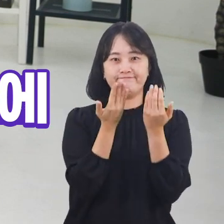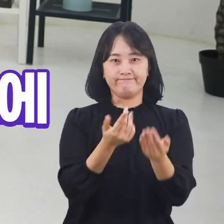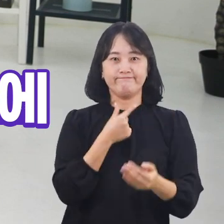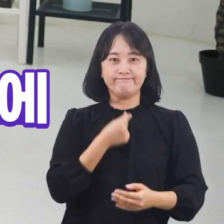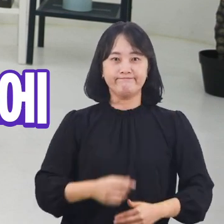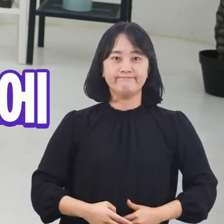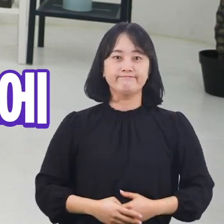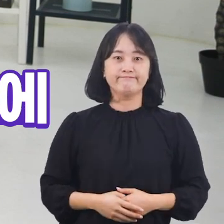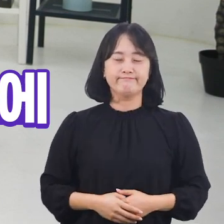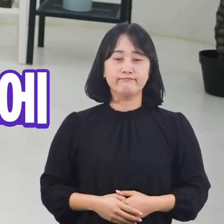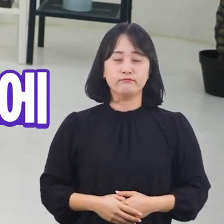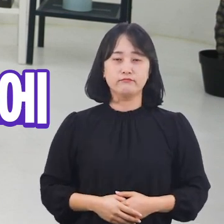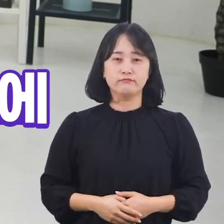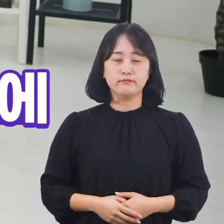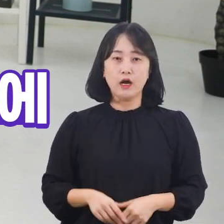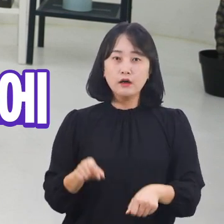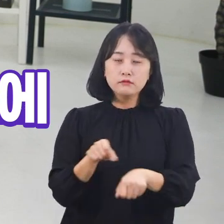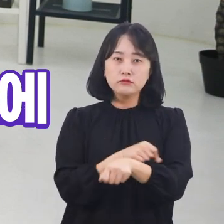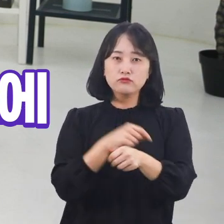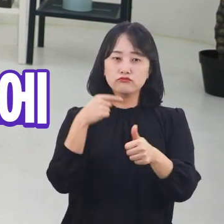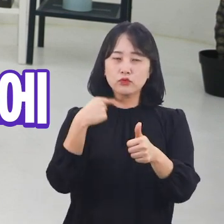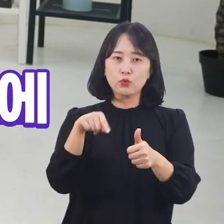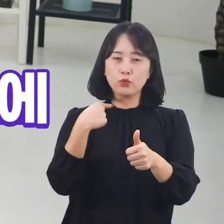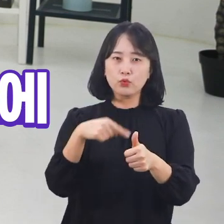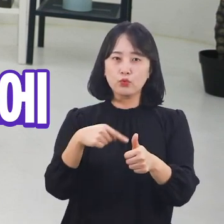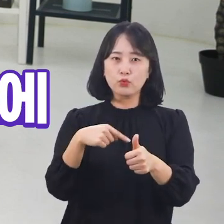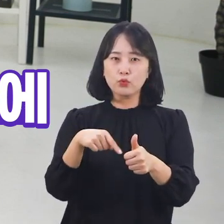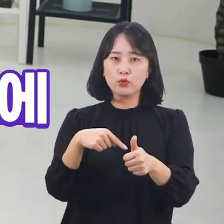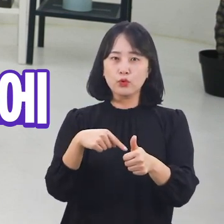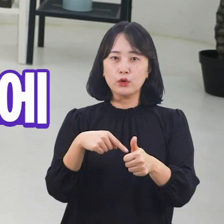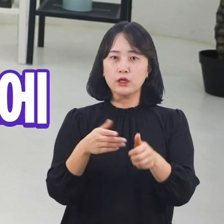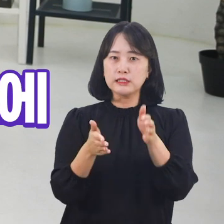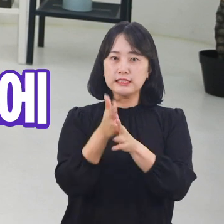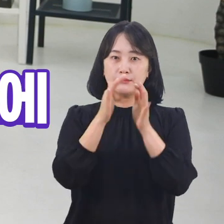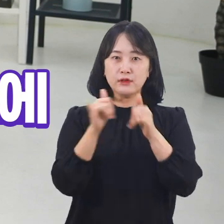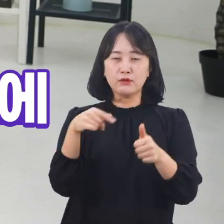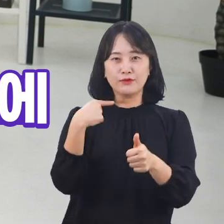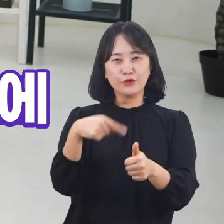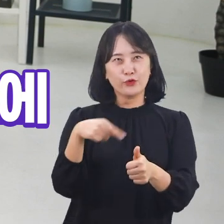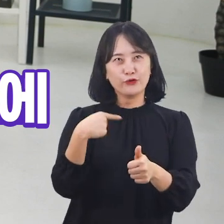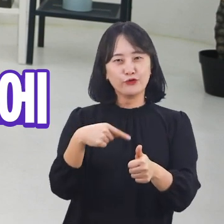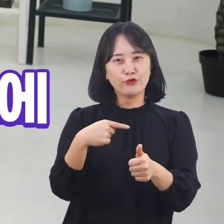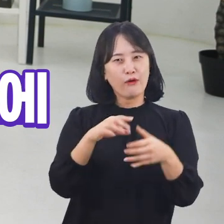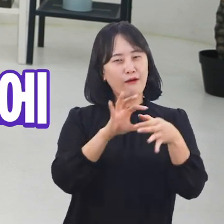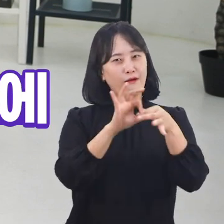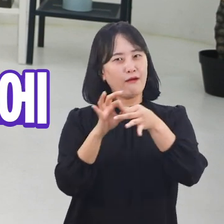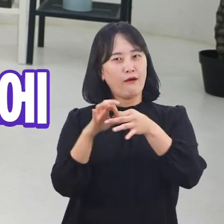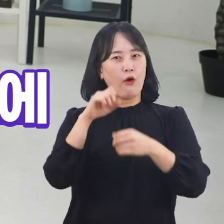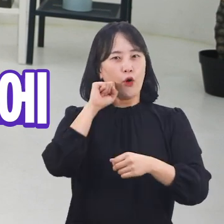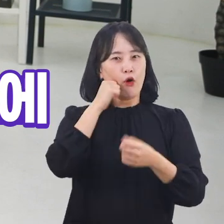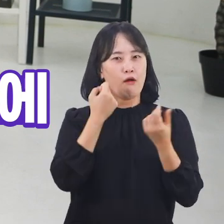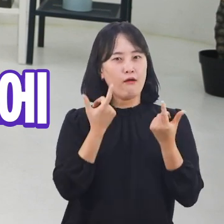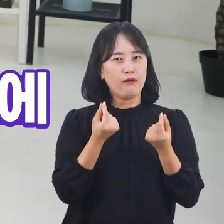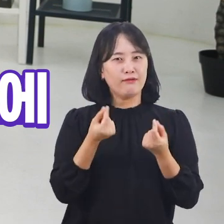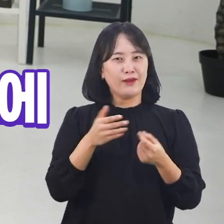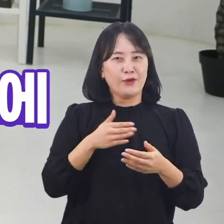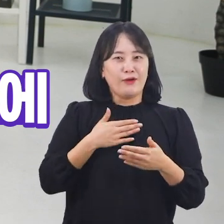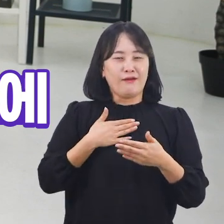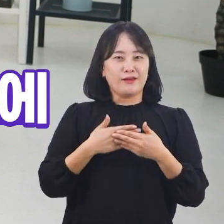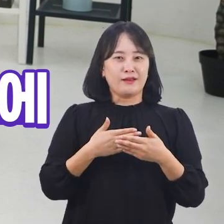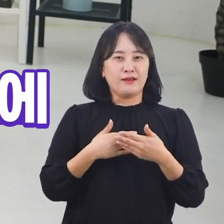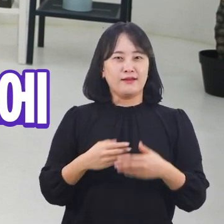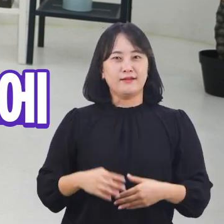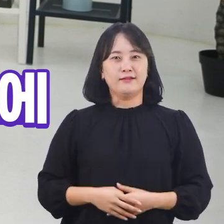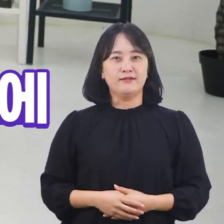합니다. 특수교육 교육 과정 속 세계 시민교육. 조금은 어려운 이야기일 것 같아서 약간 긴장이